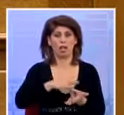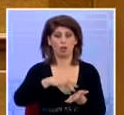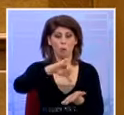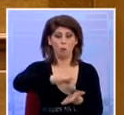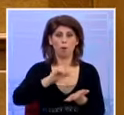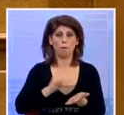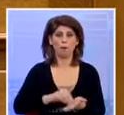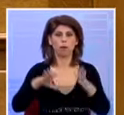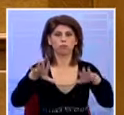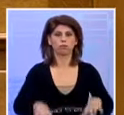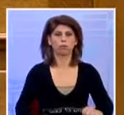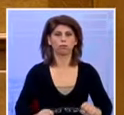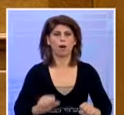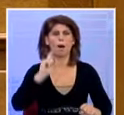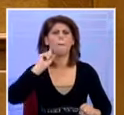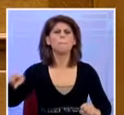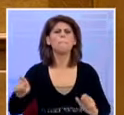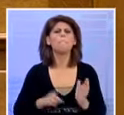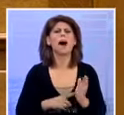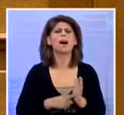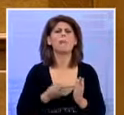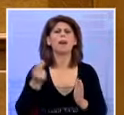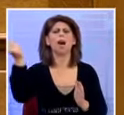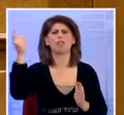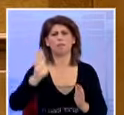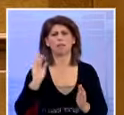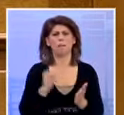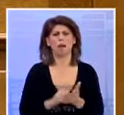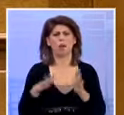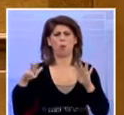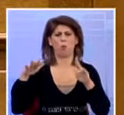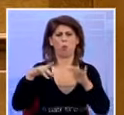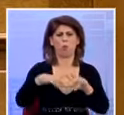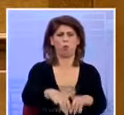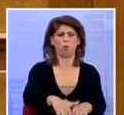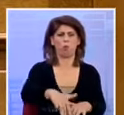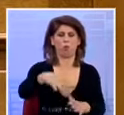ξανά από ορδές λαθρομεταναστών που δεν έχουν που να ζήσουν.